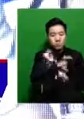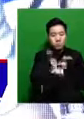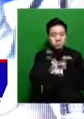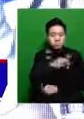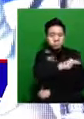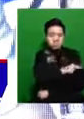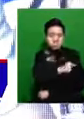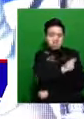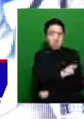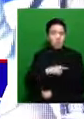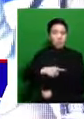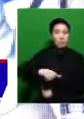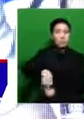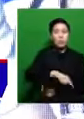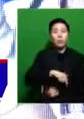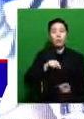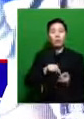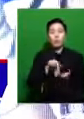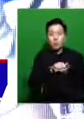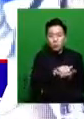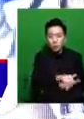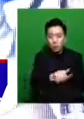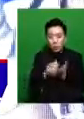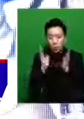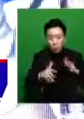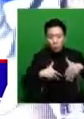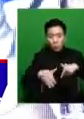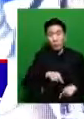แพทย์ที่ให้การบริการประชาชน